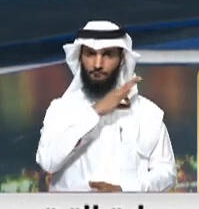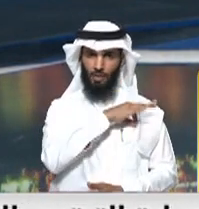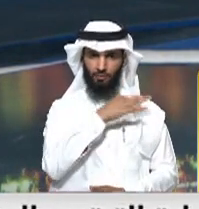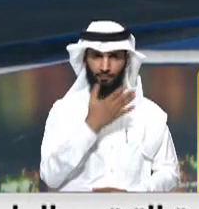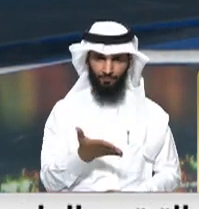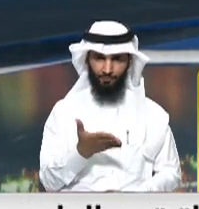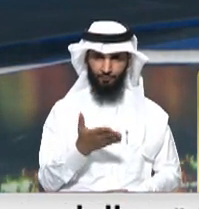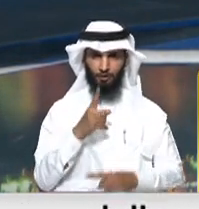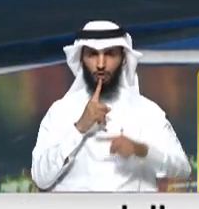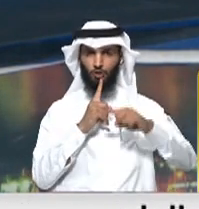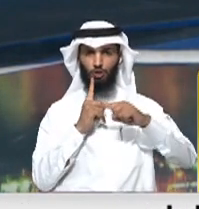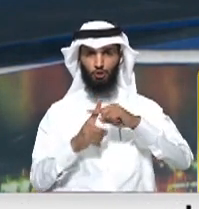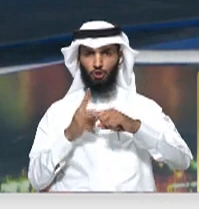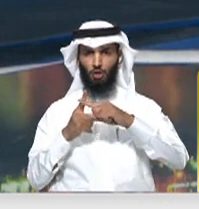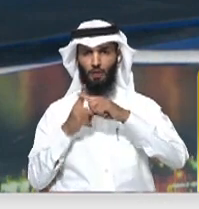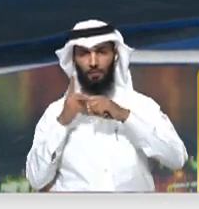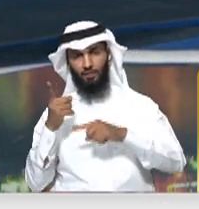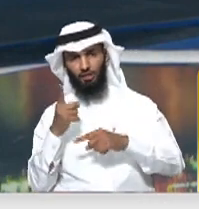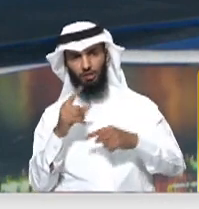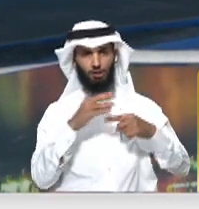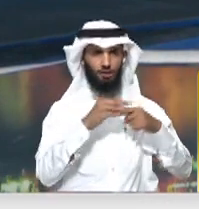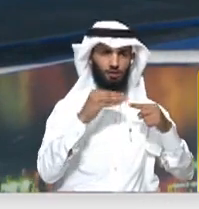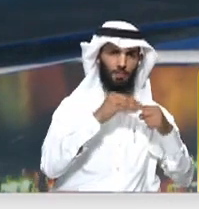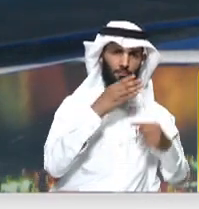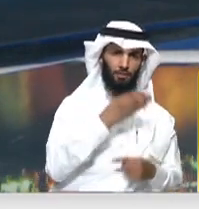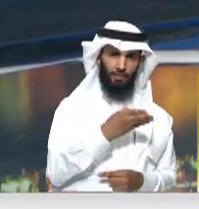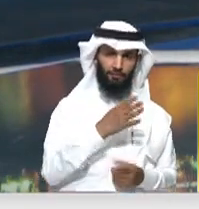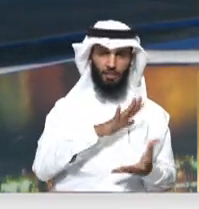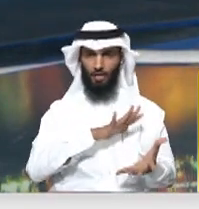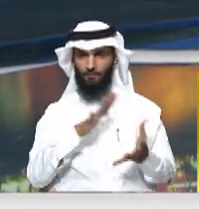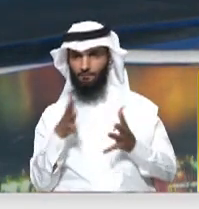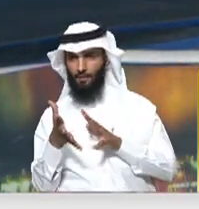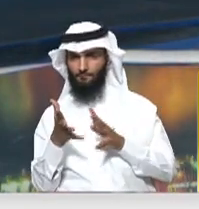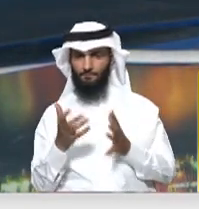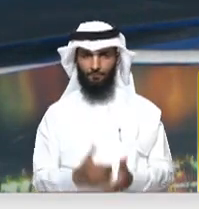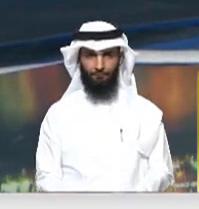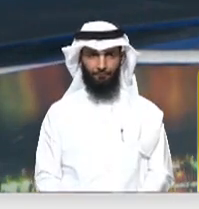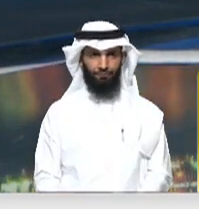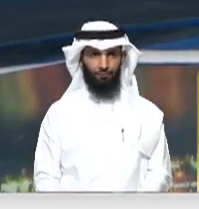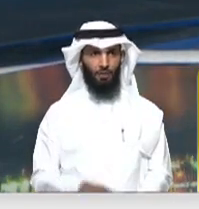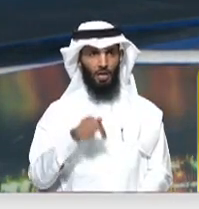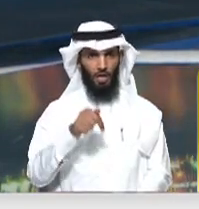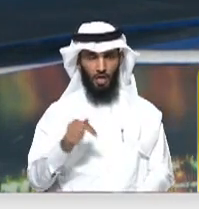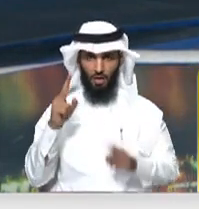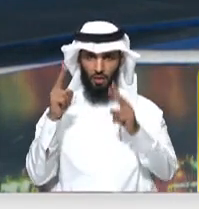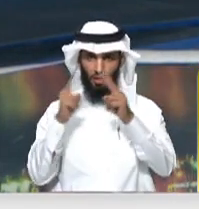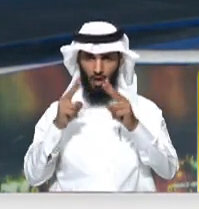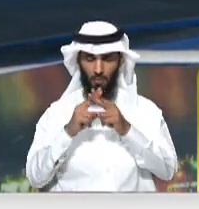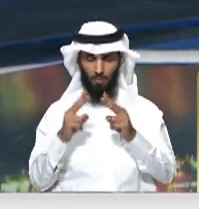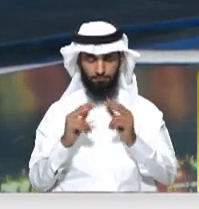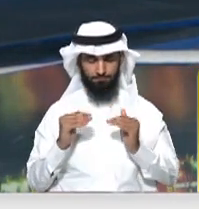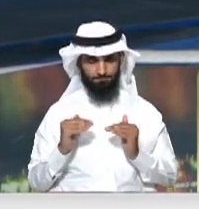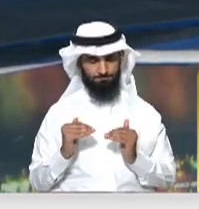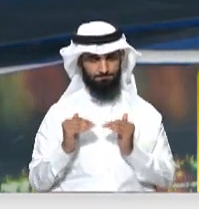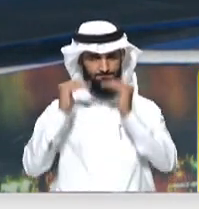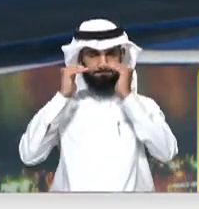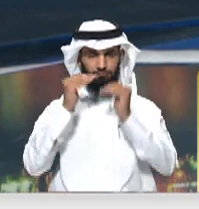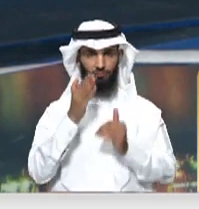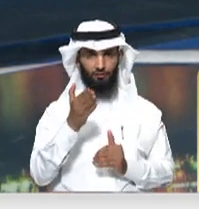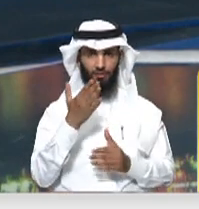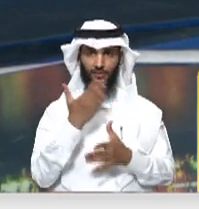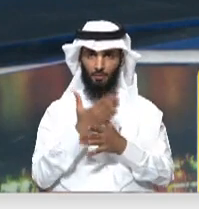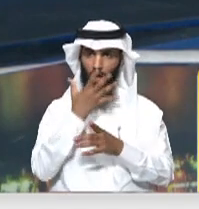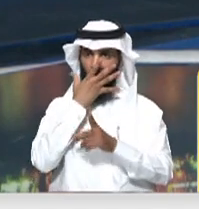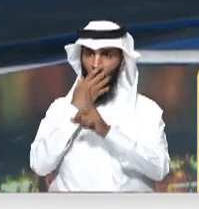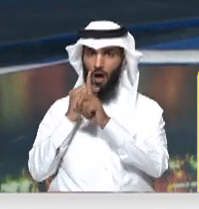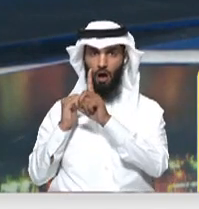لما فيه من تأثير مباشر على المجتمع والبلاد. نعم، الأحمال الكهربائية بالطبع تزداد مع ارتفاع درجات الحرارة